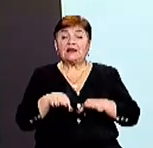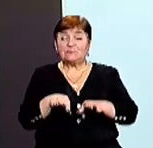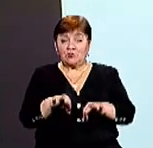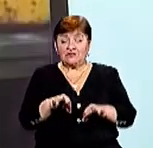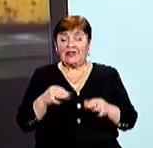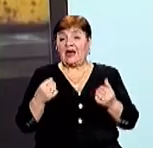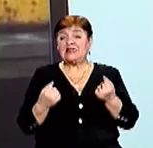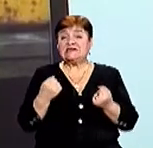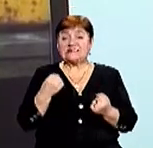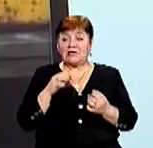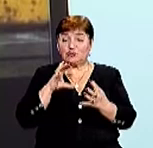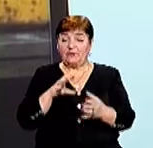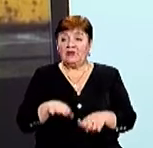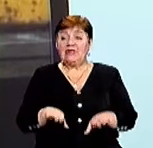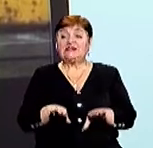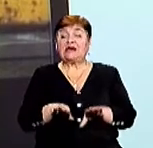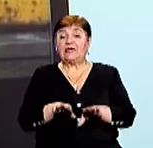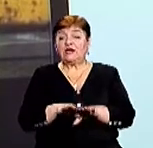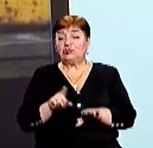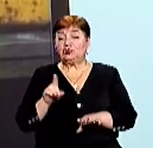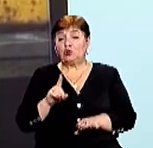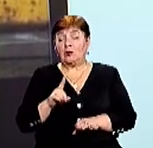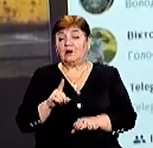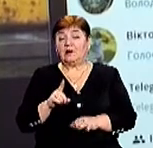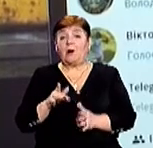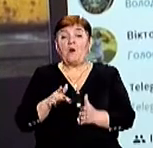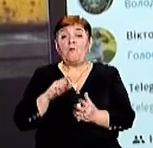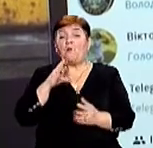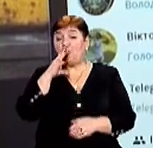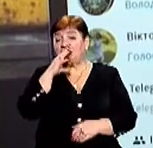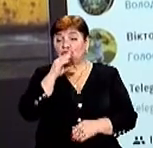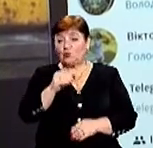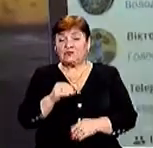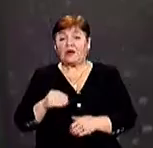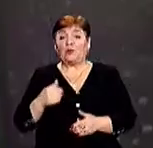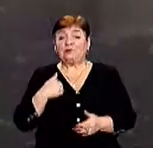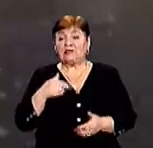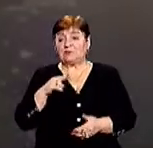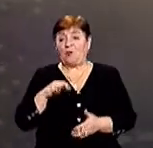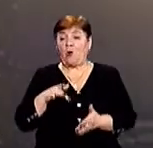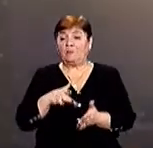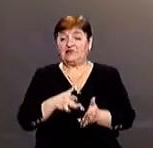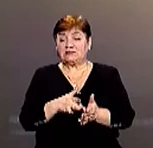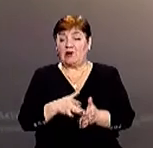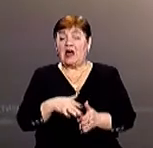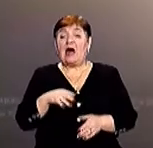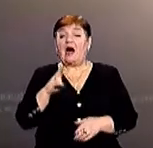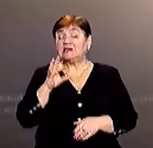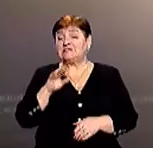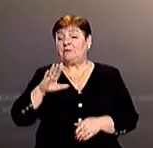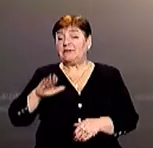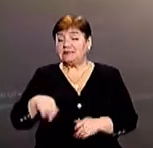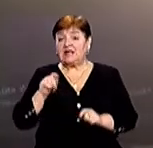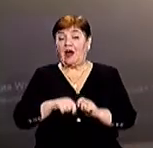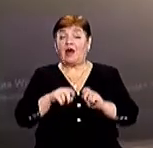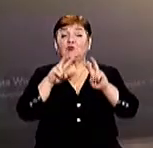засобу. Тобто такий стан був виконаний, що експлуатується маршрутка на даному маршруті. А це ось після дослідження